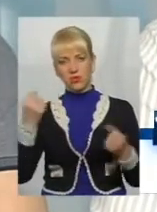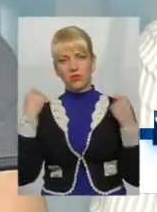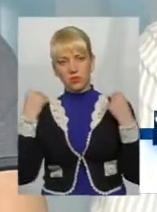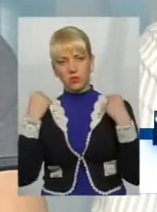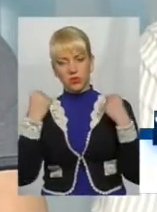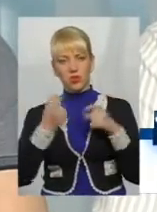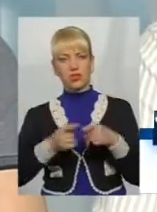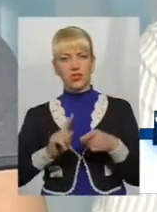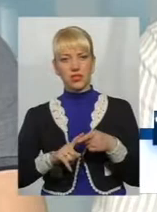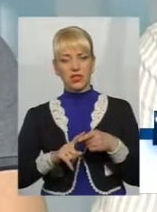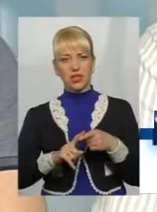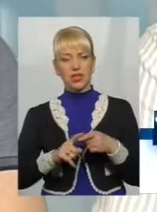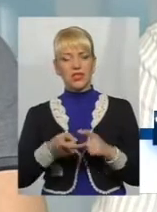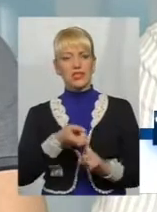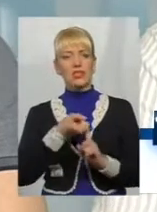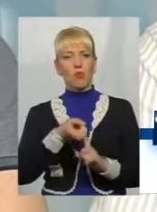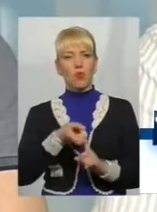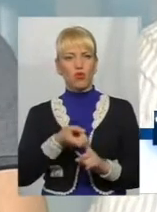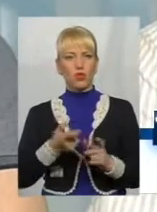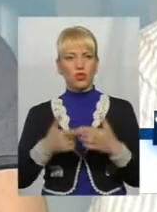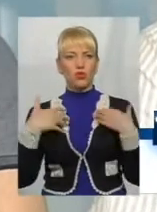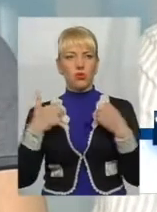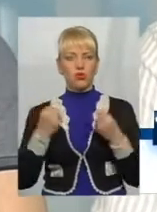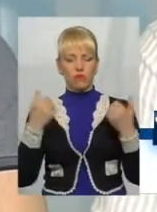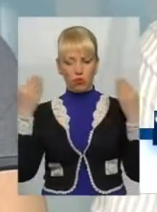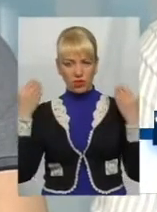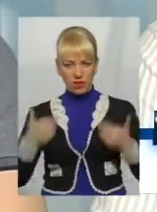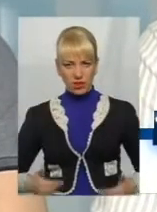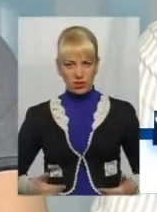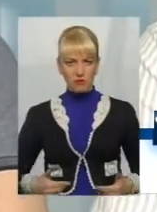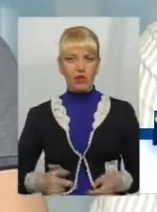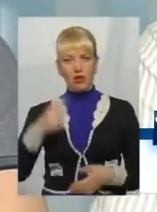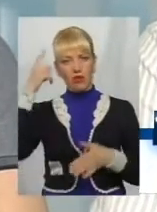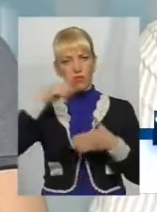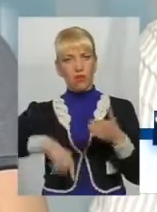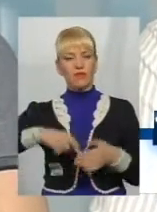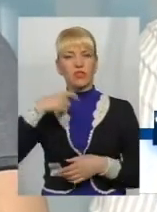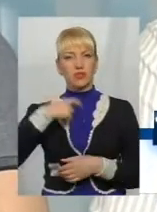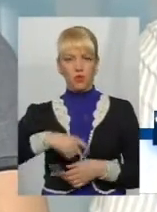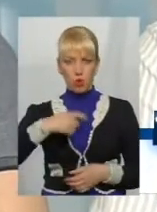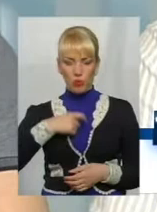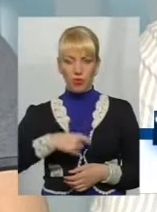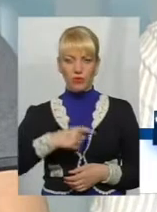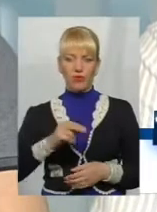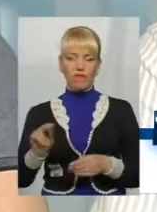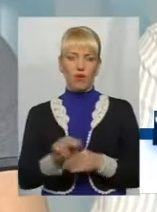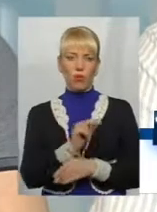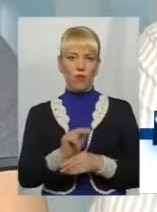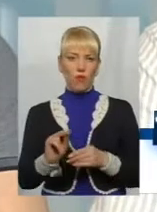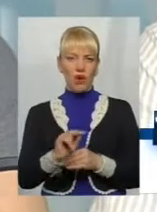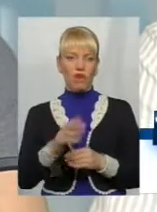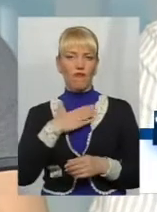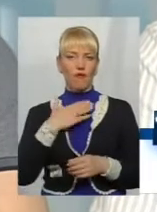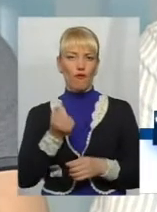це запорука здорового тіла, впевненості в собі, виховання